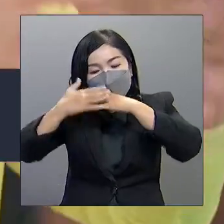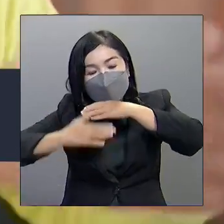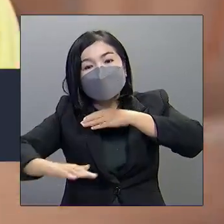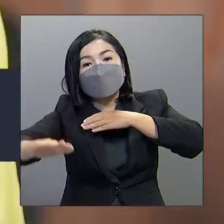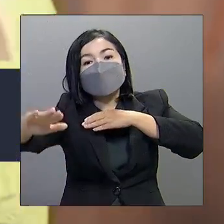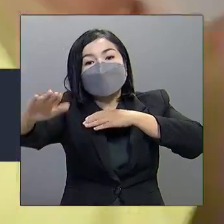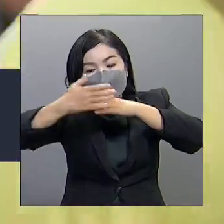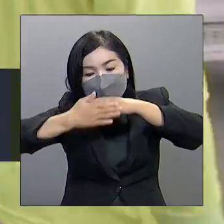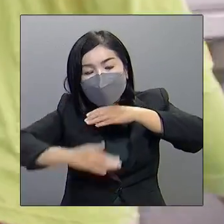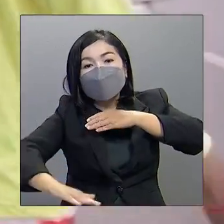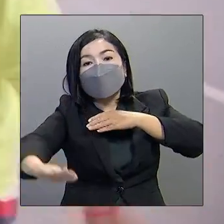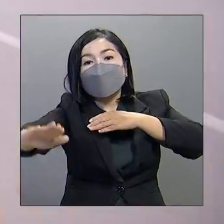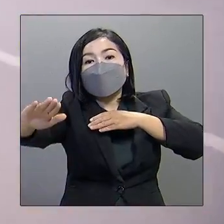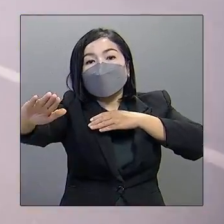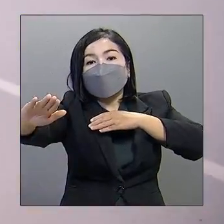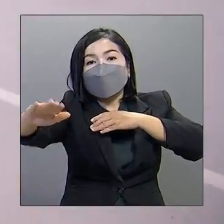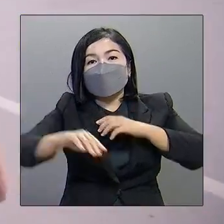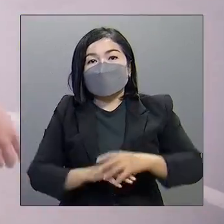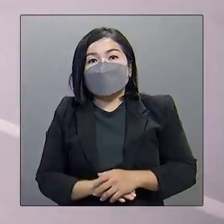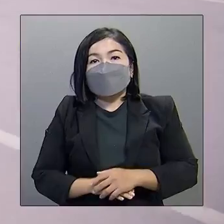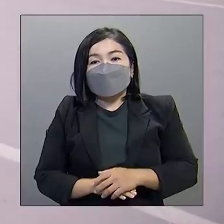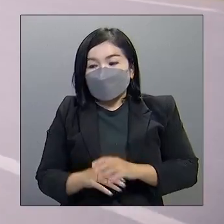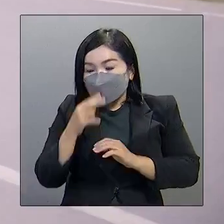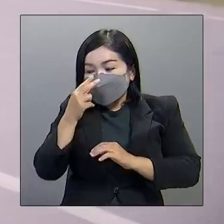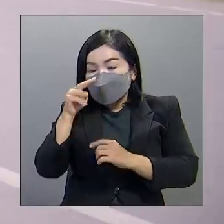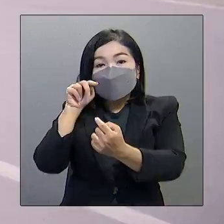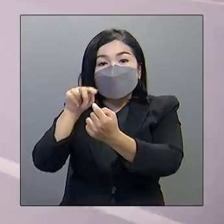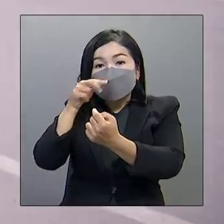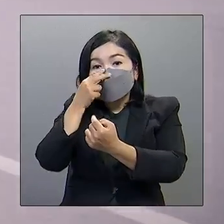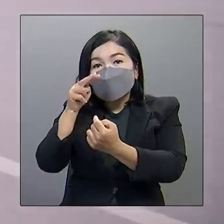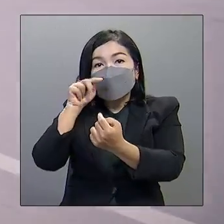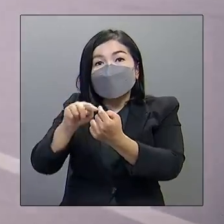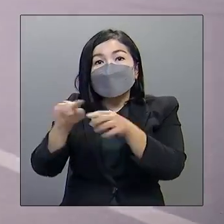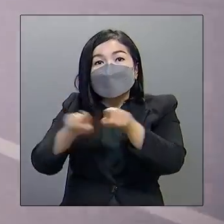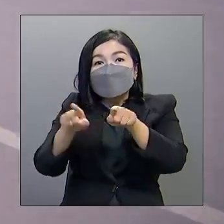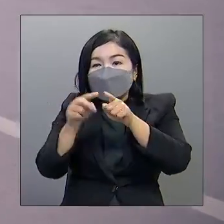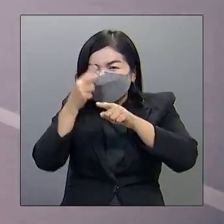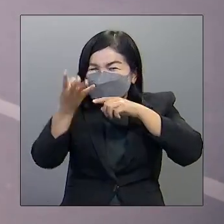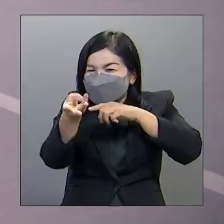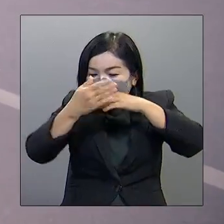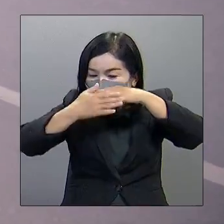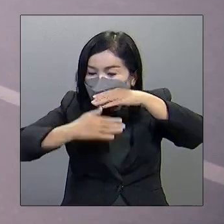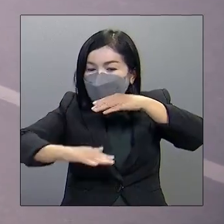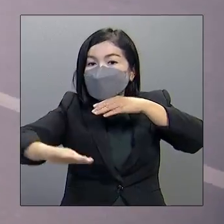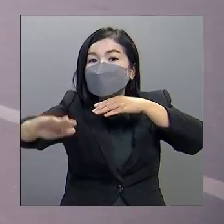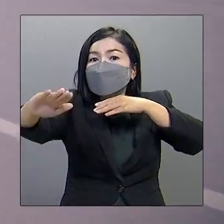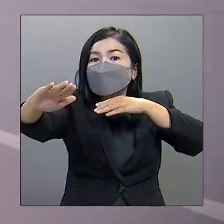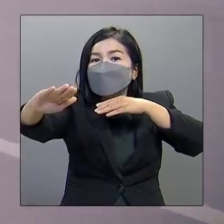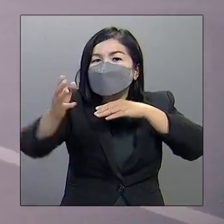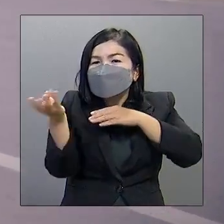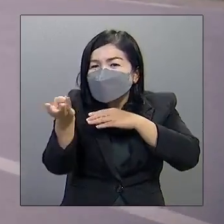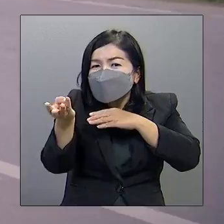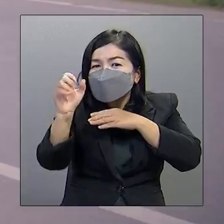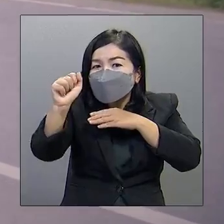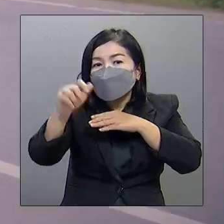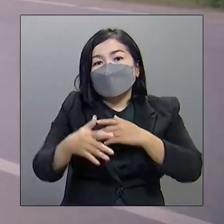เราเป็นแอ่งดูนี่นะนี่เลยนี่เนี่ยเราจะเห็นว่ามันจะมีความเป็นแอ่งนิดๆหน่อยๆอะไรเงี้ยซึ่งแลดูเหมือนไม่เยอะแต่ว่าพอเป็น